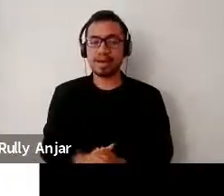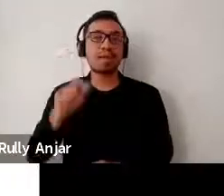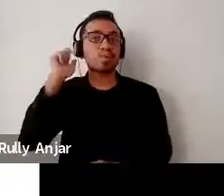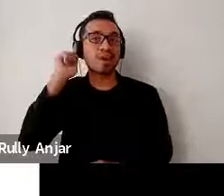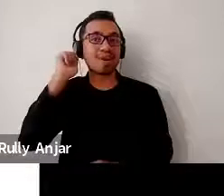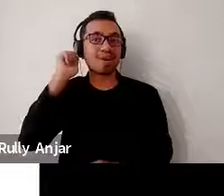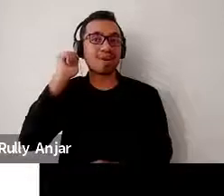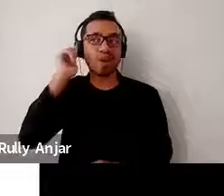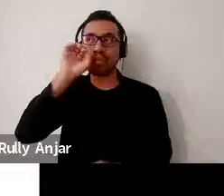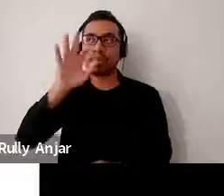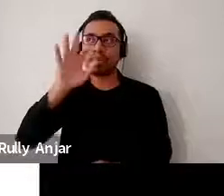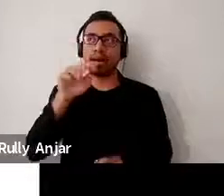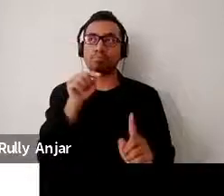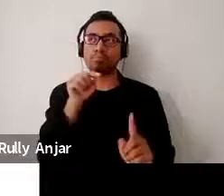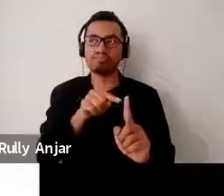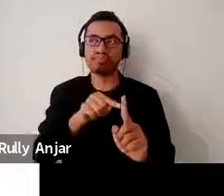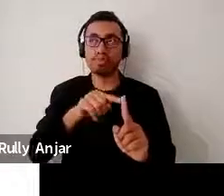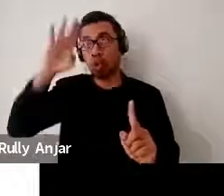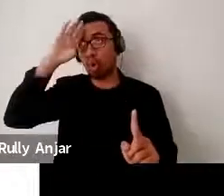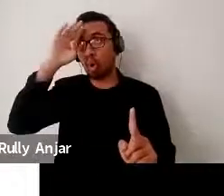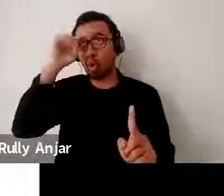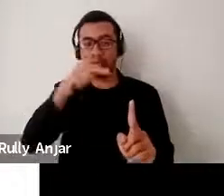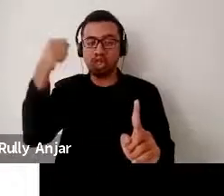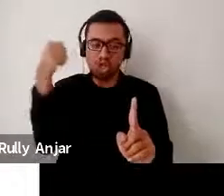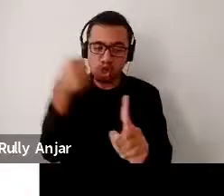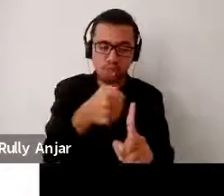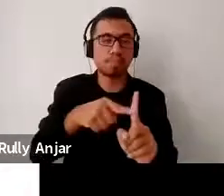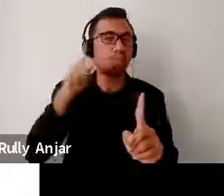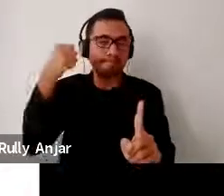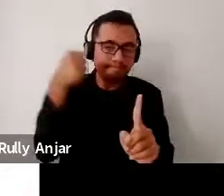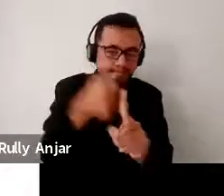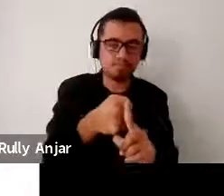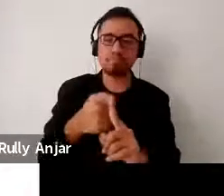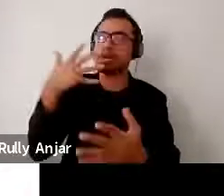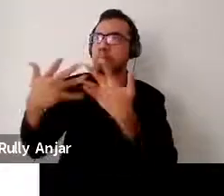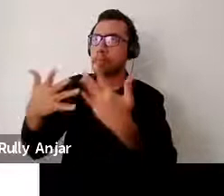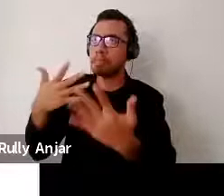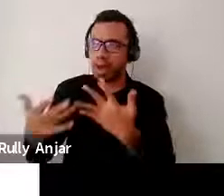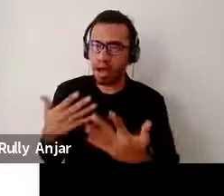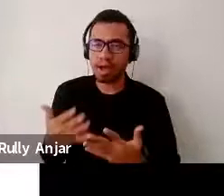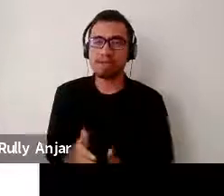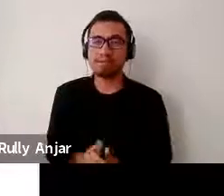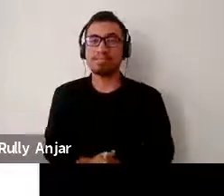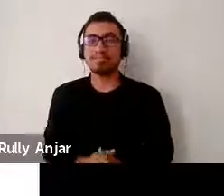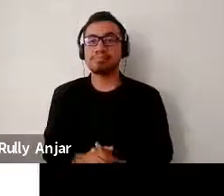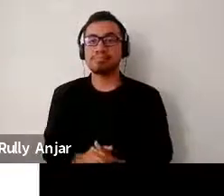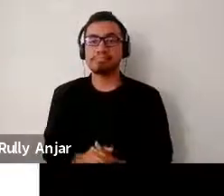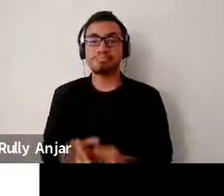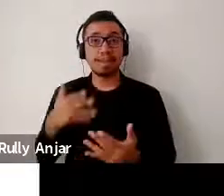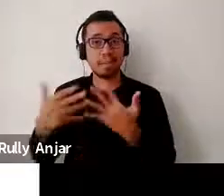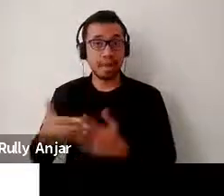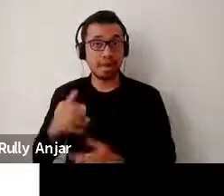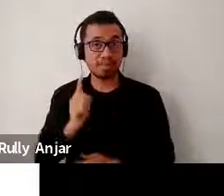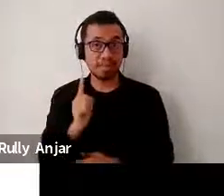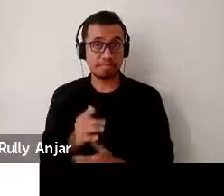itu memukul istrinya, karena itu merupakan satu cara